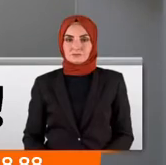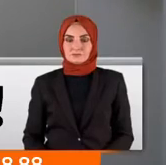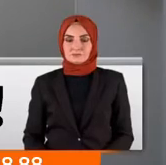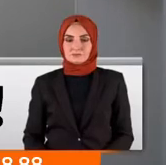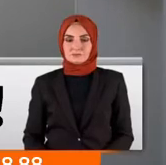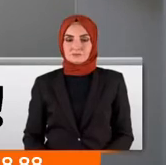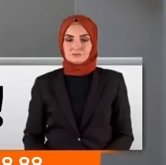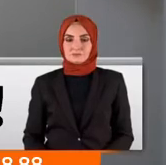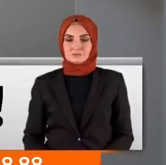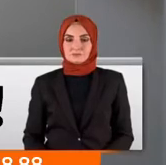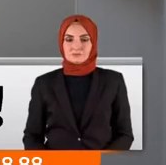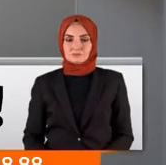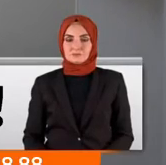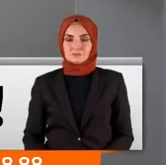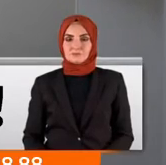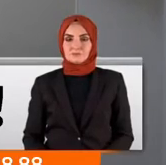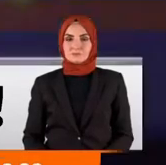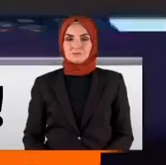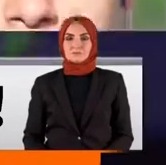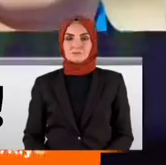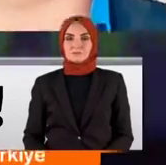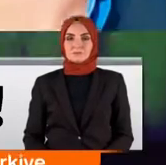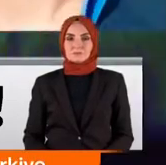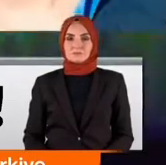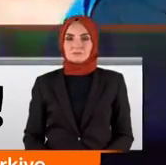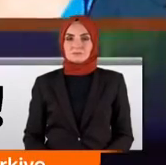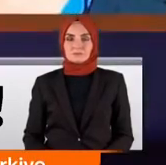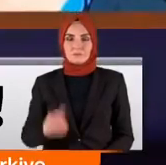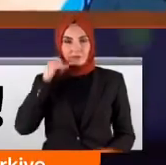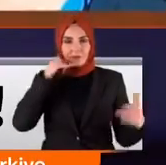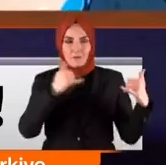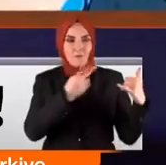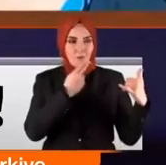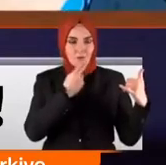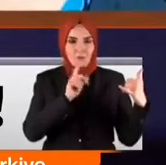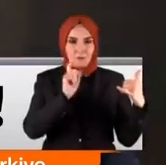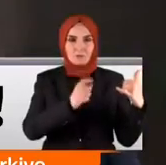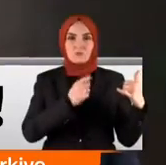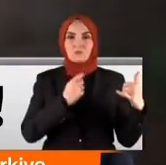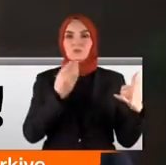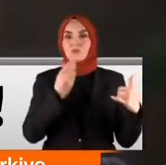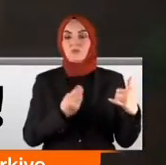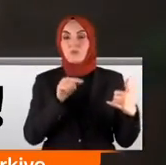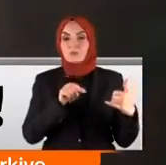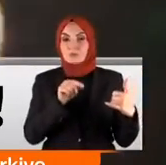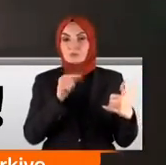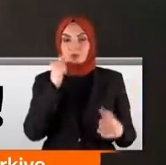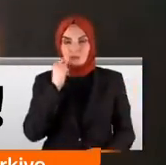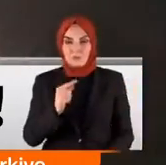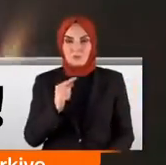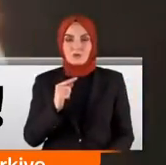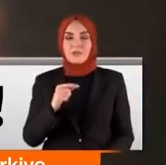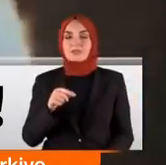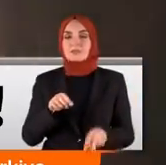an deşifre olmaman her zamankinden daha önemli. İşte dinlemeye takılan bu telefon konuşması Necati Şaşmaz'ın tehlikeli